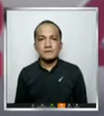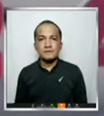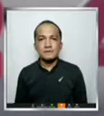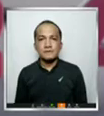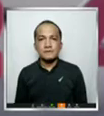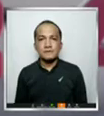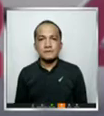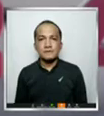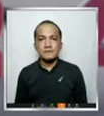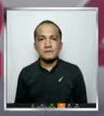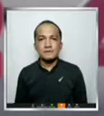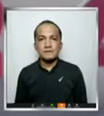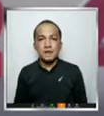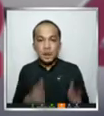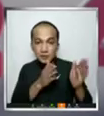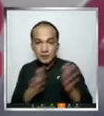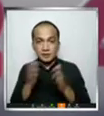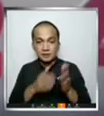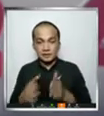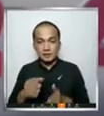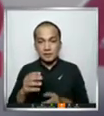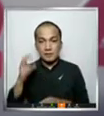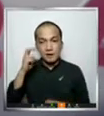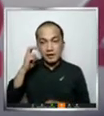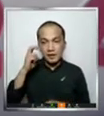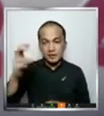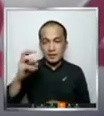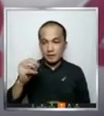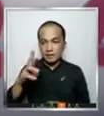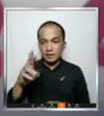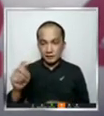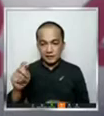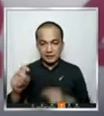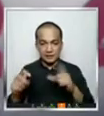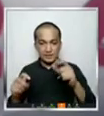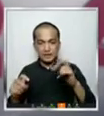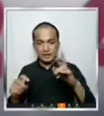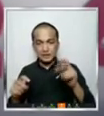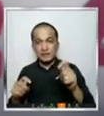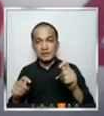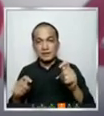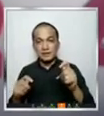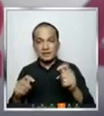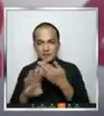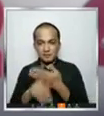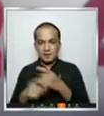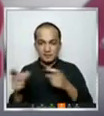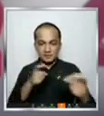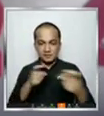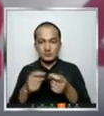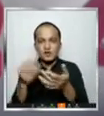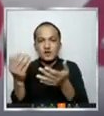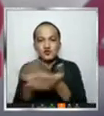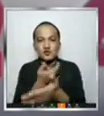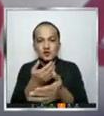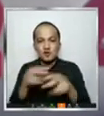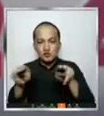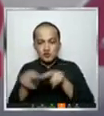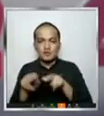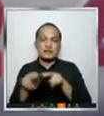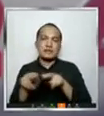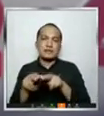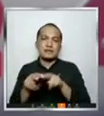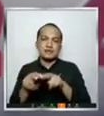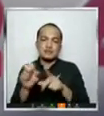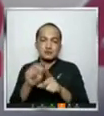Naghahanda na ang MRT at LRT sa pagbabalik operasyon sa ilalim ng new normal na sitwasyon. Naglagay na sila